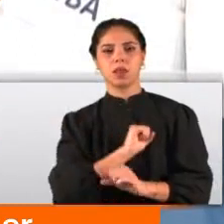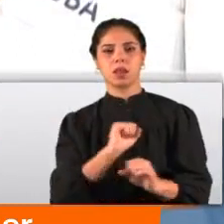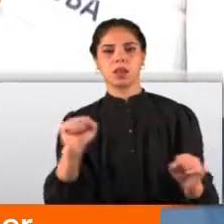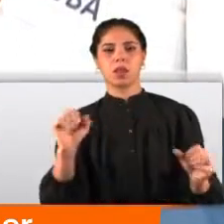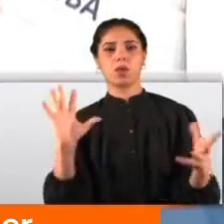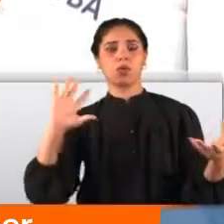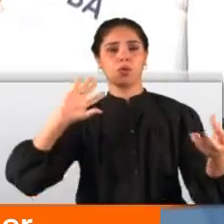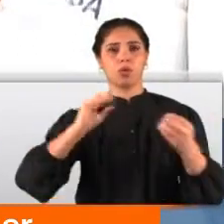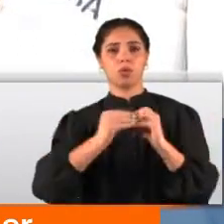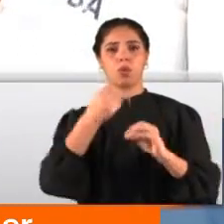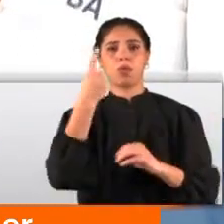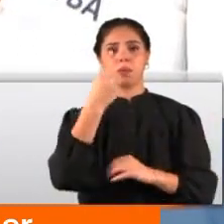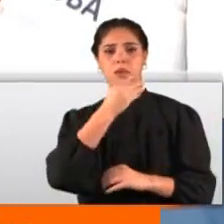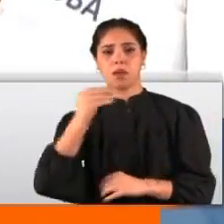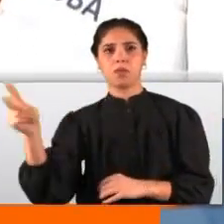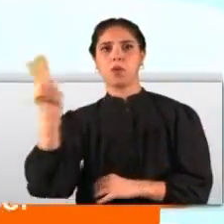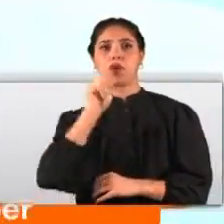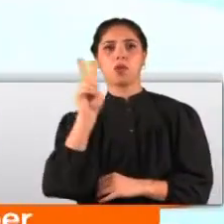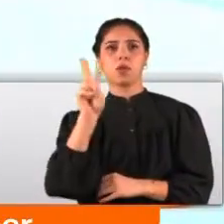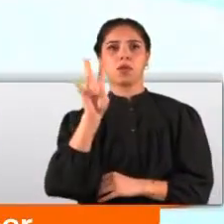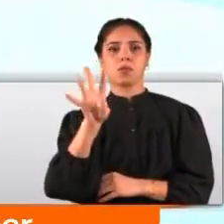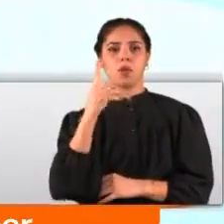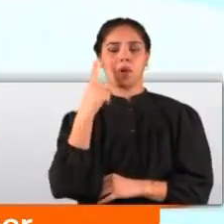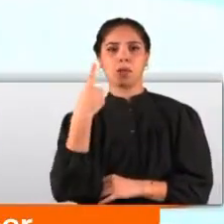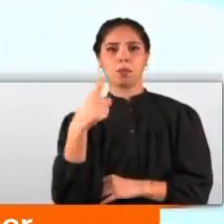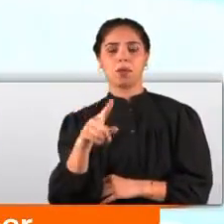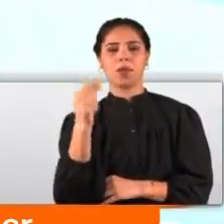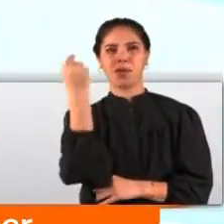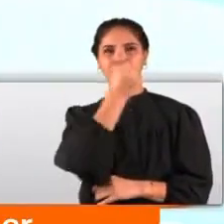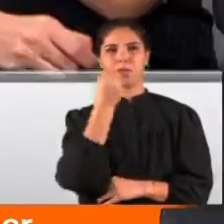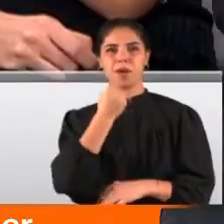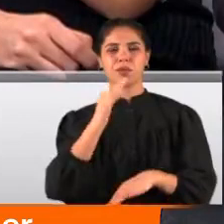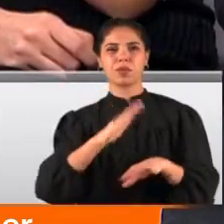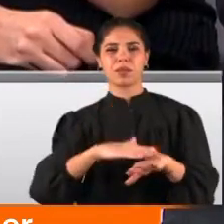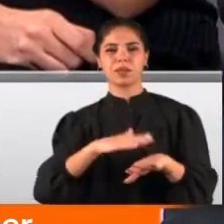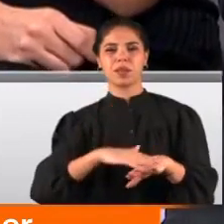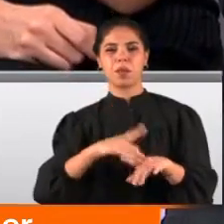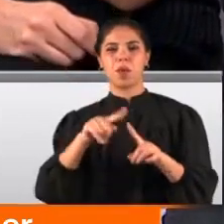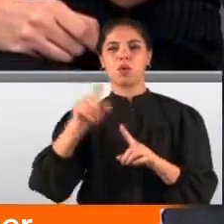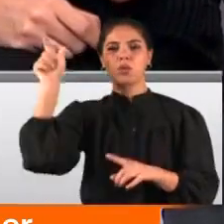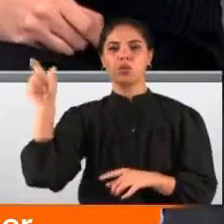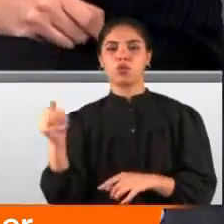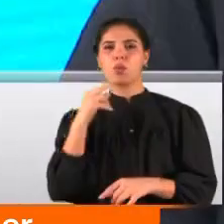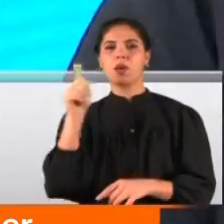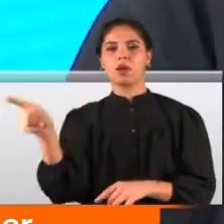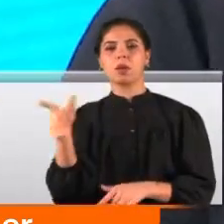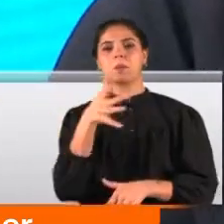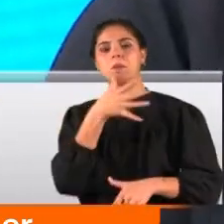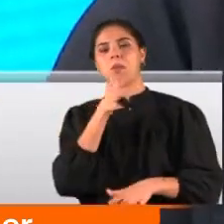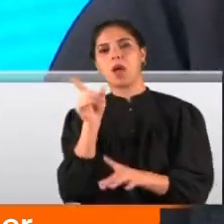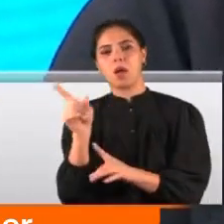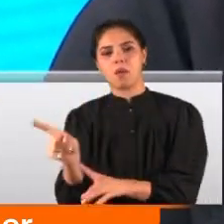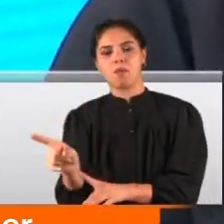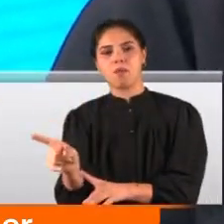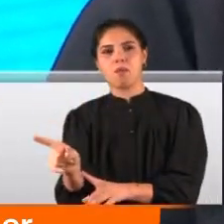Toplamda 1 milyon 224 bin liradan bahsediyoruz. Makyözlük yaparak geçimini sağlayan 27 yaşındaki Tuğba Koçman, başına geleceklerden